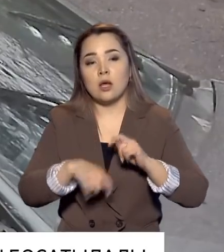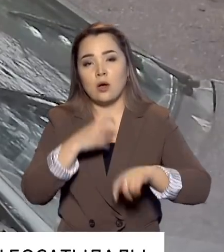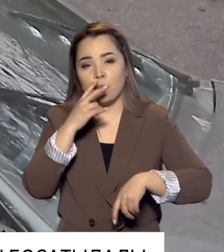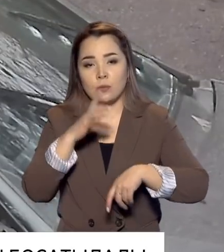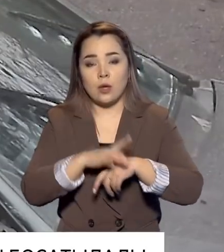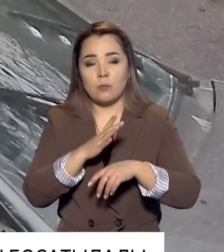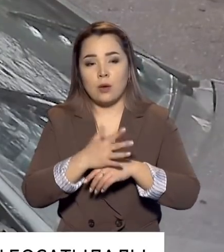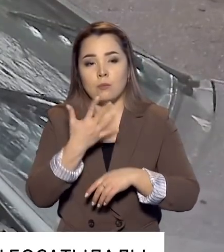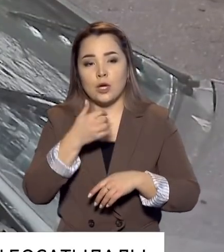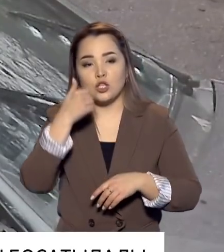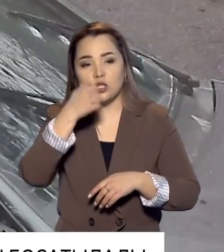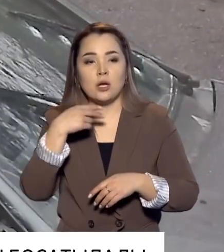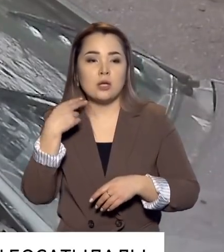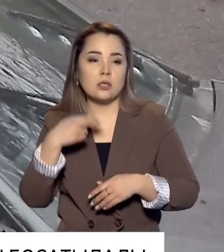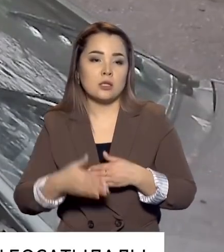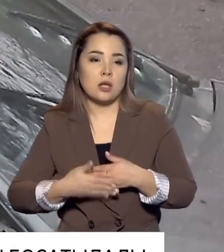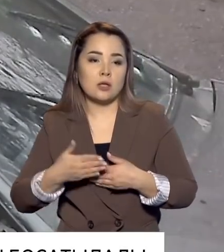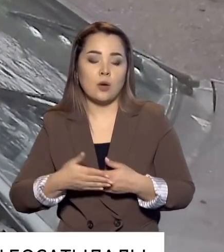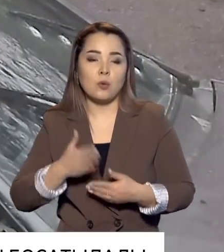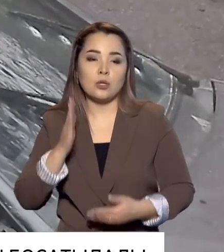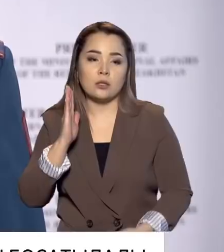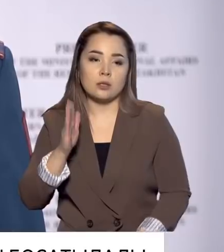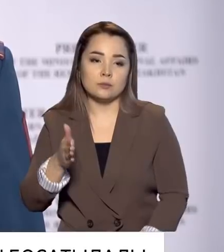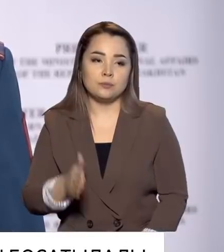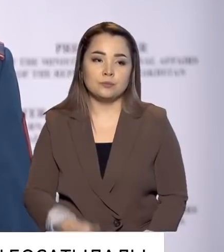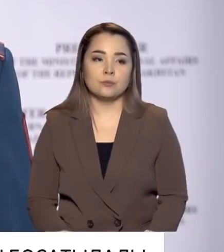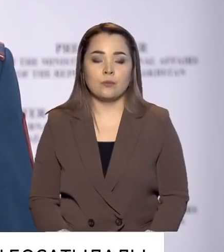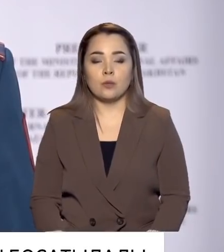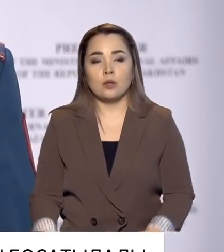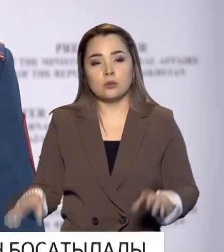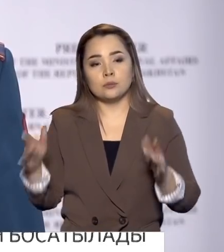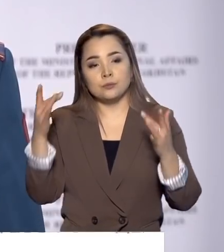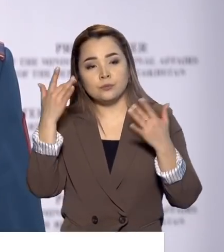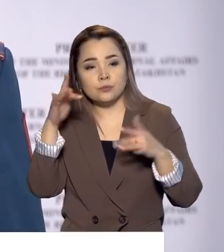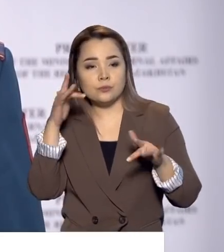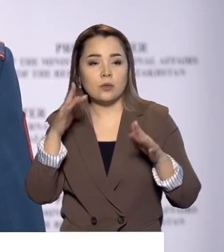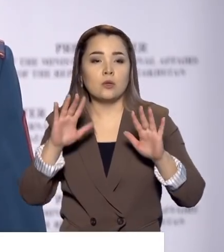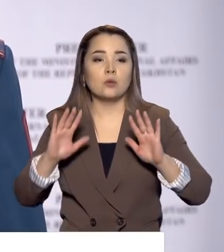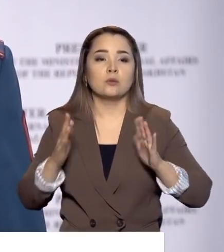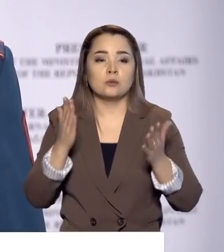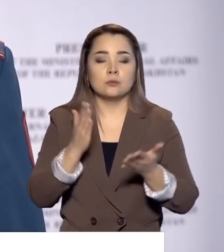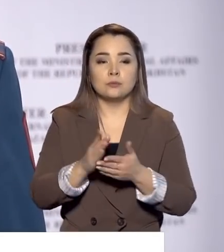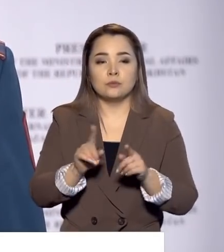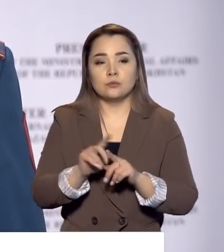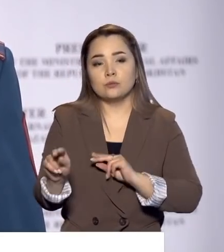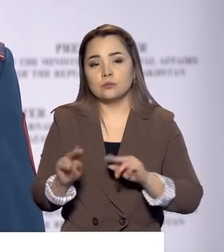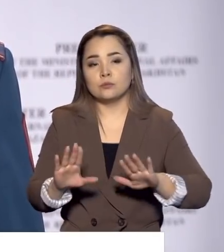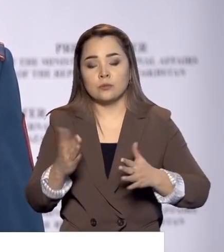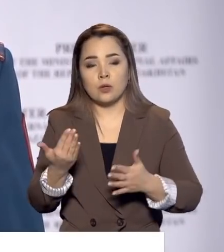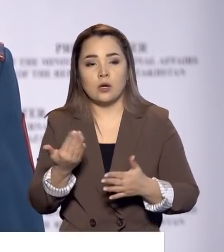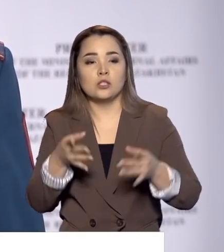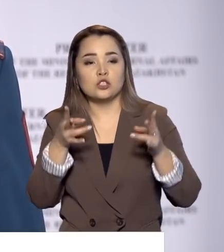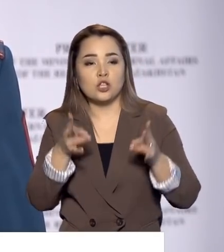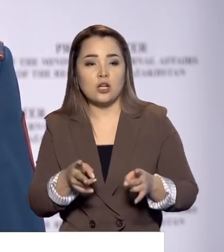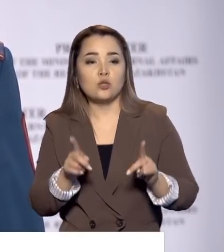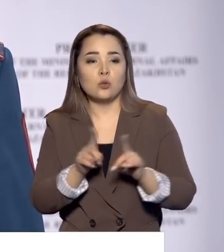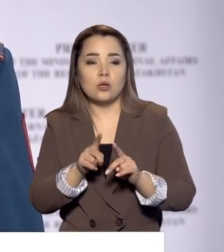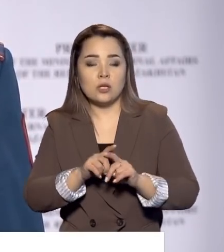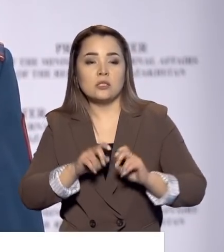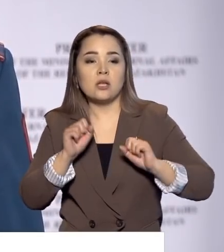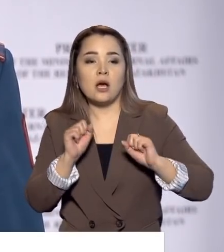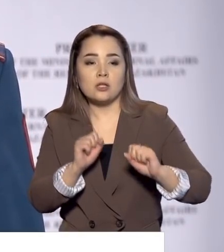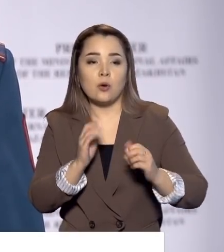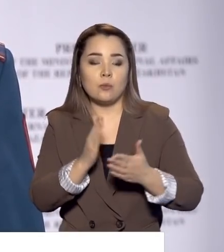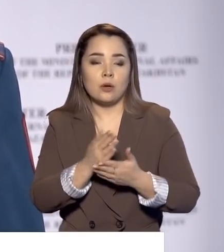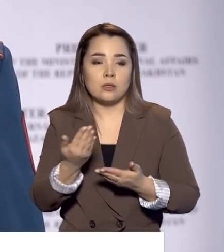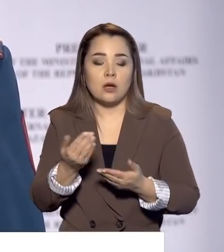бас бостандығынан айыру жазасы бар. Жазатайым оқиғалардың алдын алу және жарақаттан сақтандыру мақсатында табылған